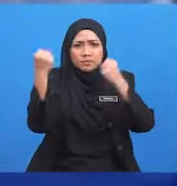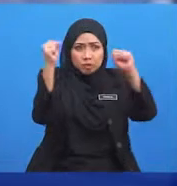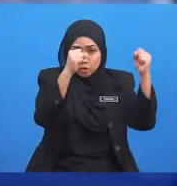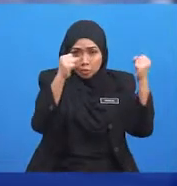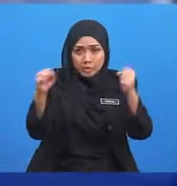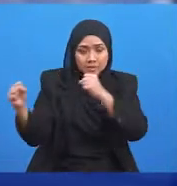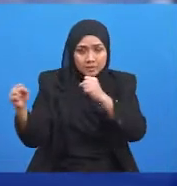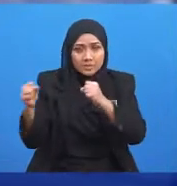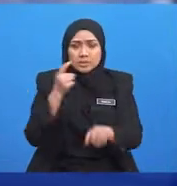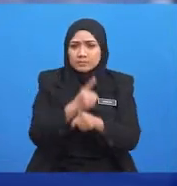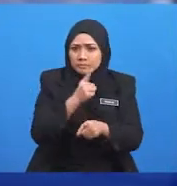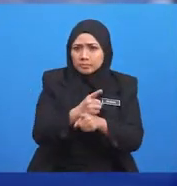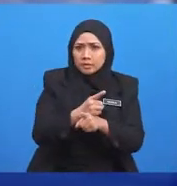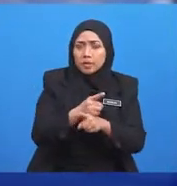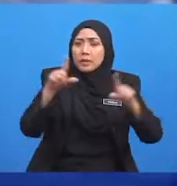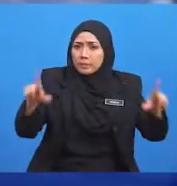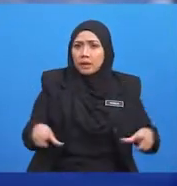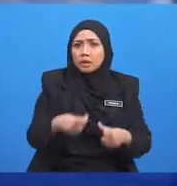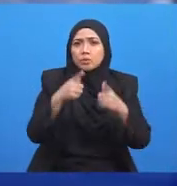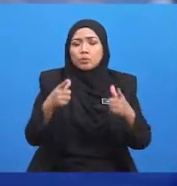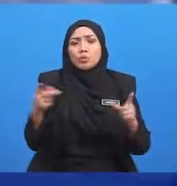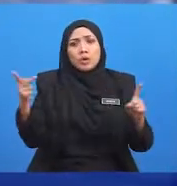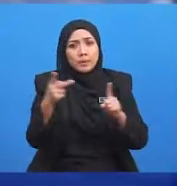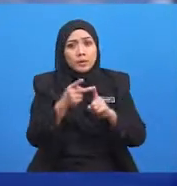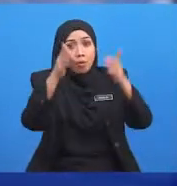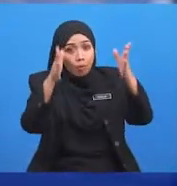yang berlaku pada subjek yang dikaji.